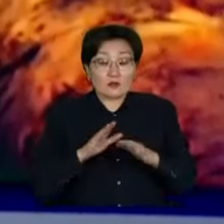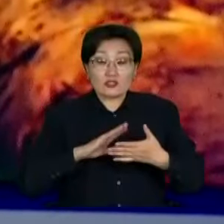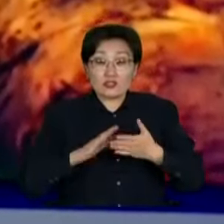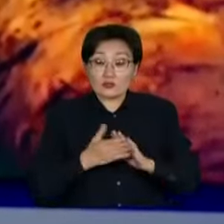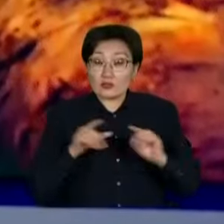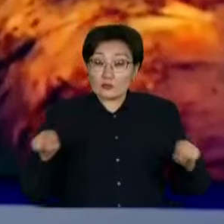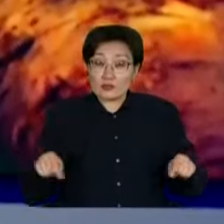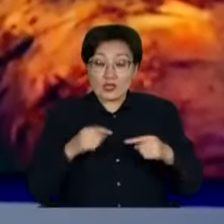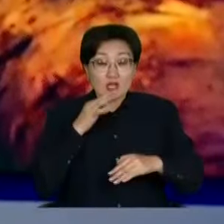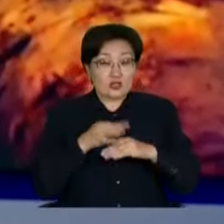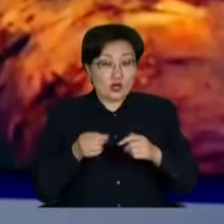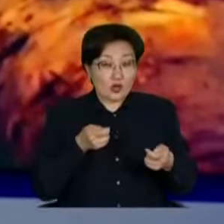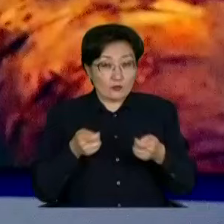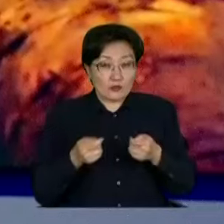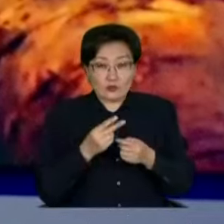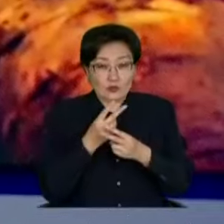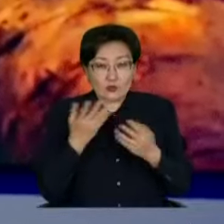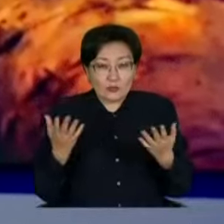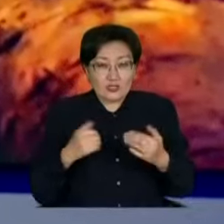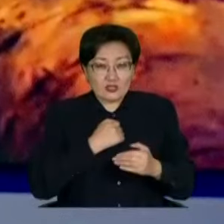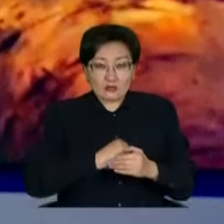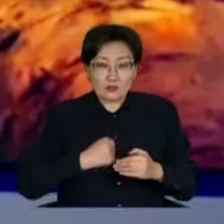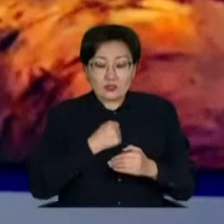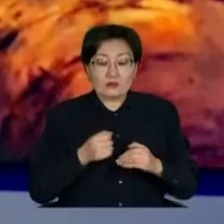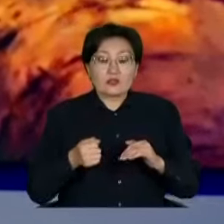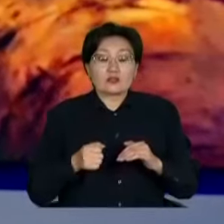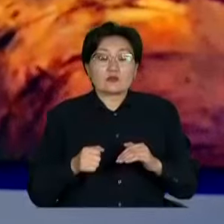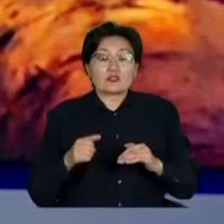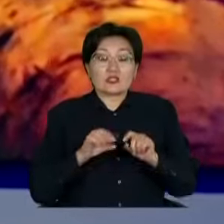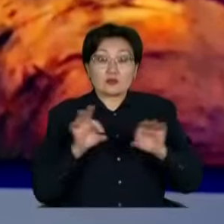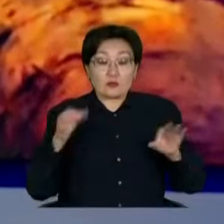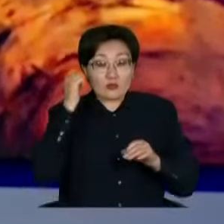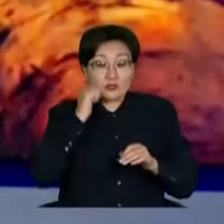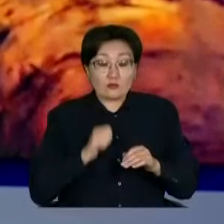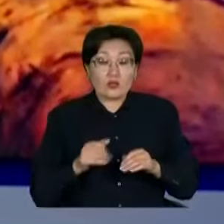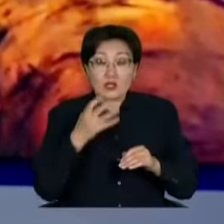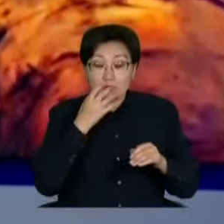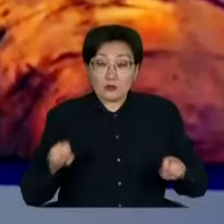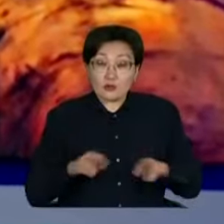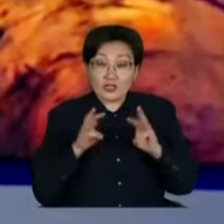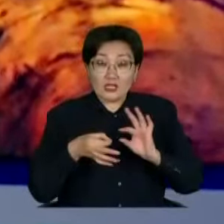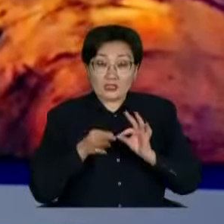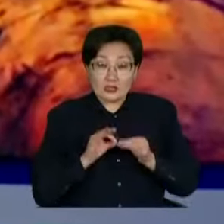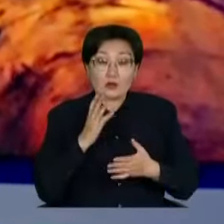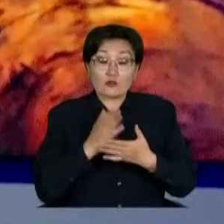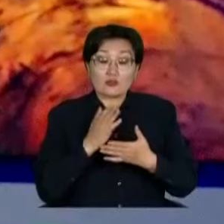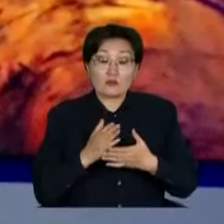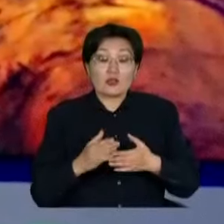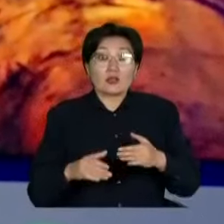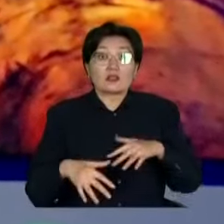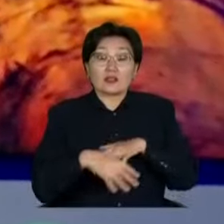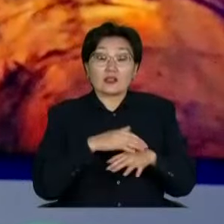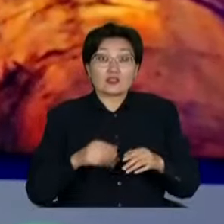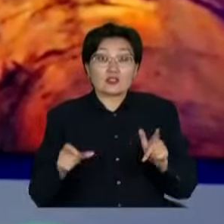қалыпқа келтіре жауаптылар көрінбейді деп ашулы. Желінің ескіріп, жылу жеткізуде қиындық туындағаны тағы бар. Ел сөзін естіп